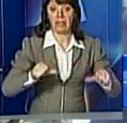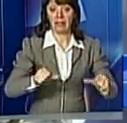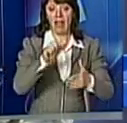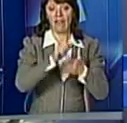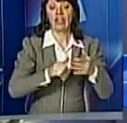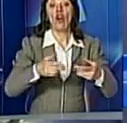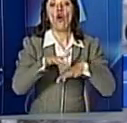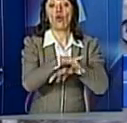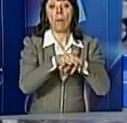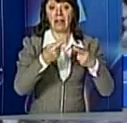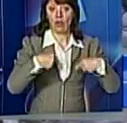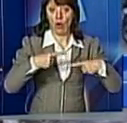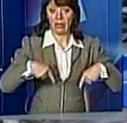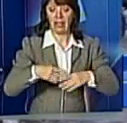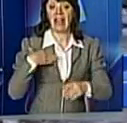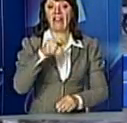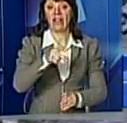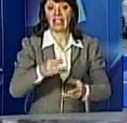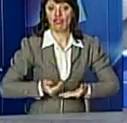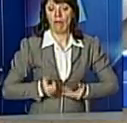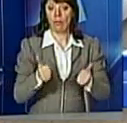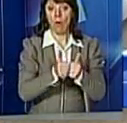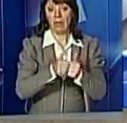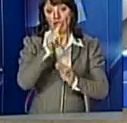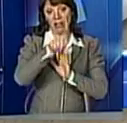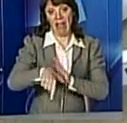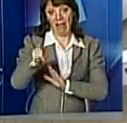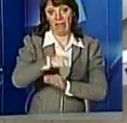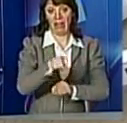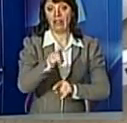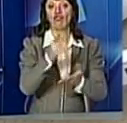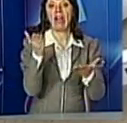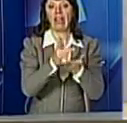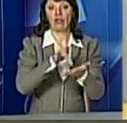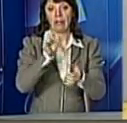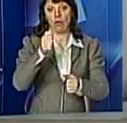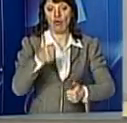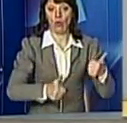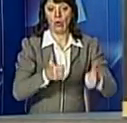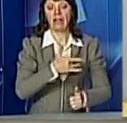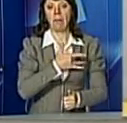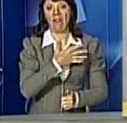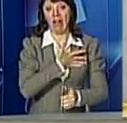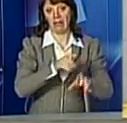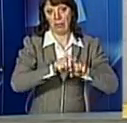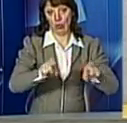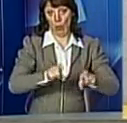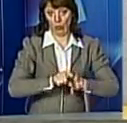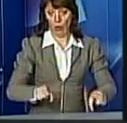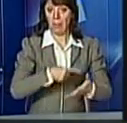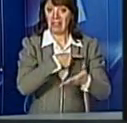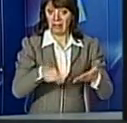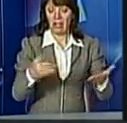ряду громадських організаці однак львів'яни які живуть поблизу не вірять у те що кіноцентр зможе конкурувати з приватними структурами хоча